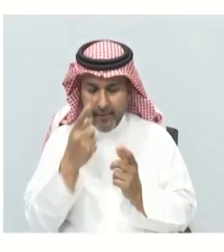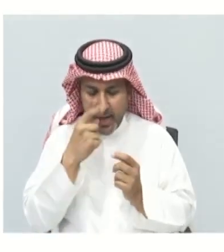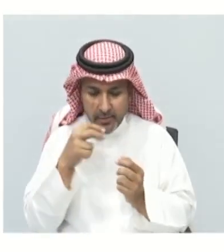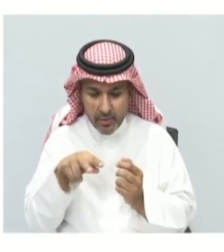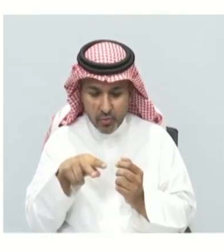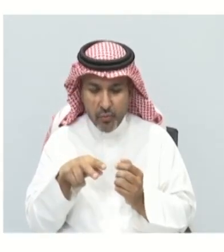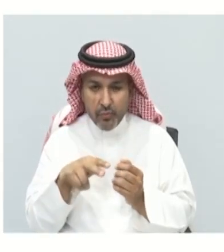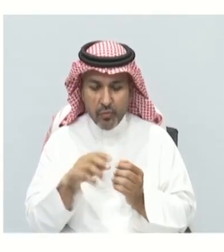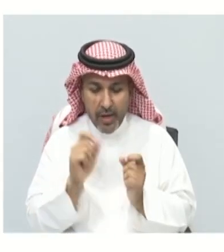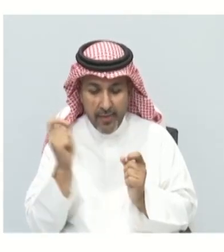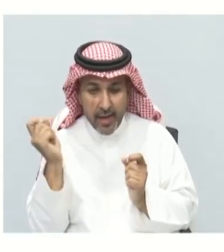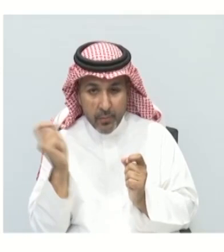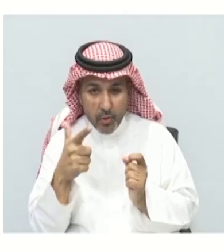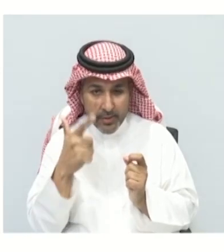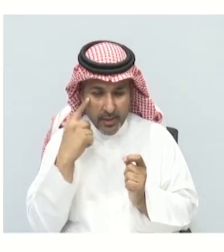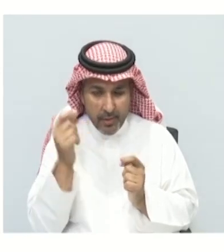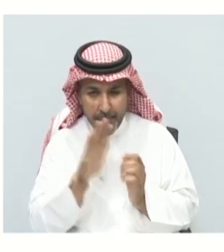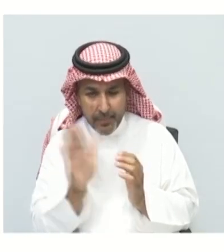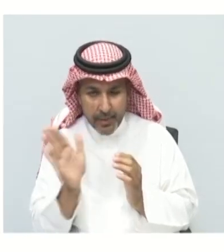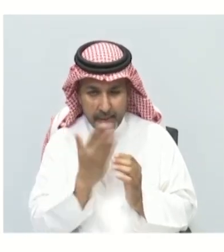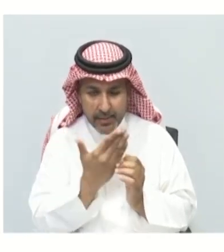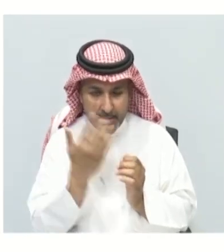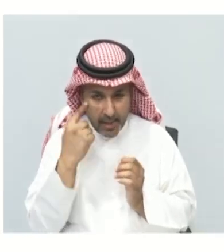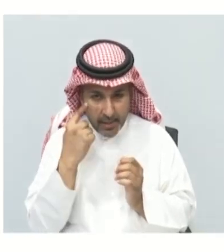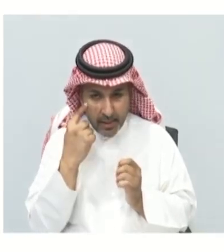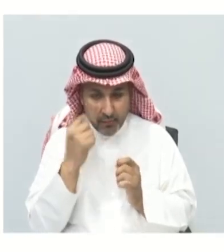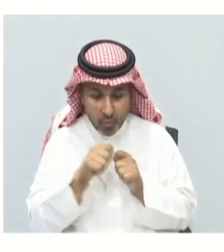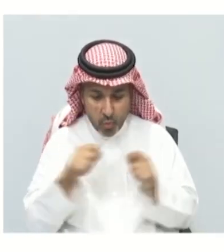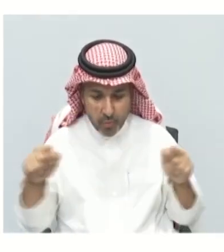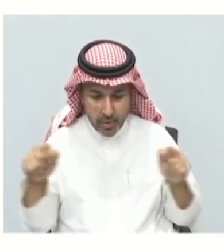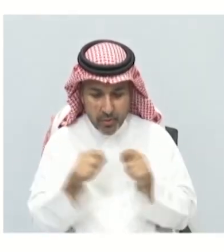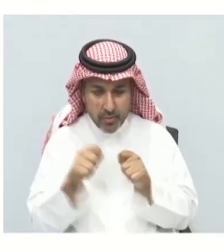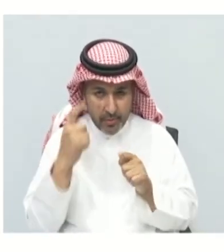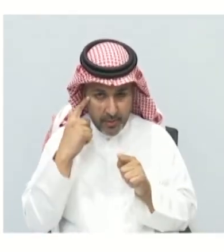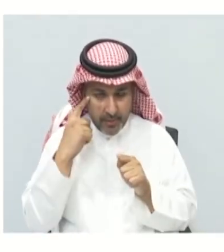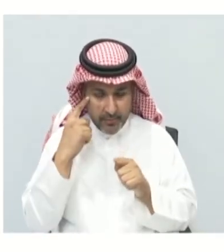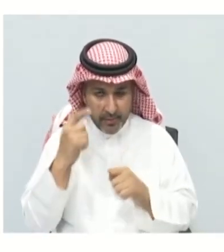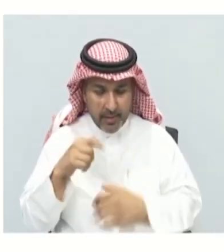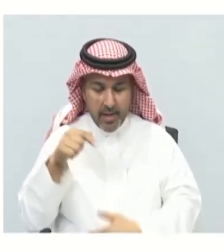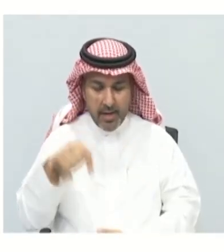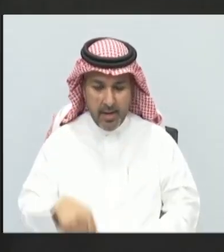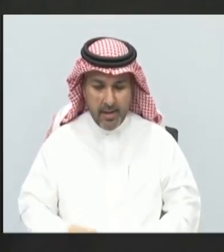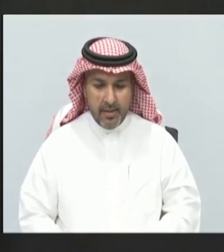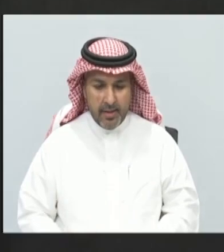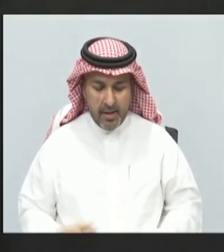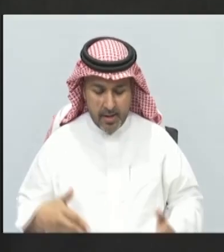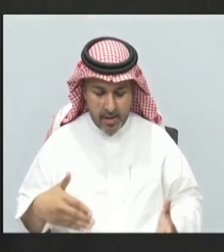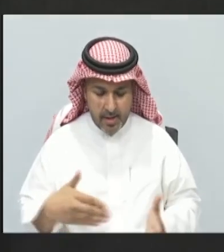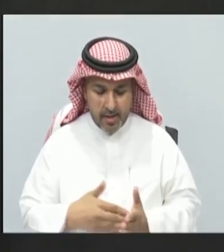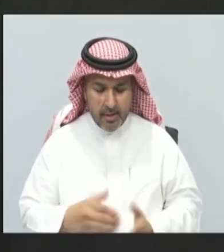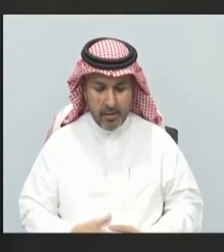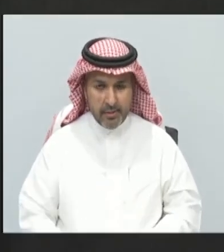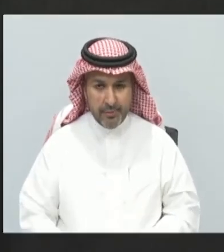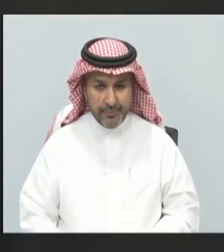الذين اخذته ما قبل قليل هذين المؤشرين جدا مهمات بذلك عزيزي الطالب والطالبه انتهينا من درسنا اليوم